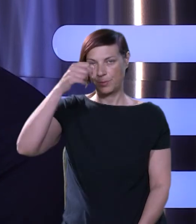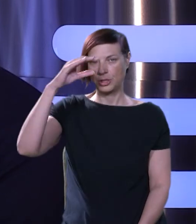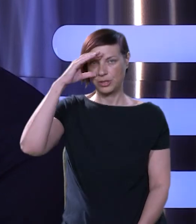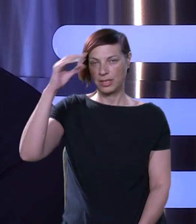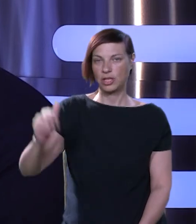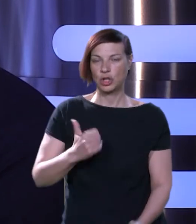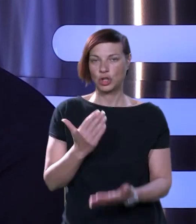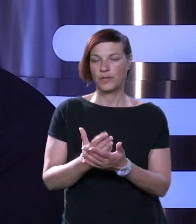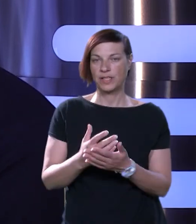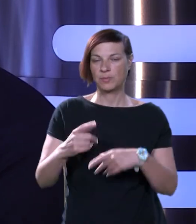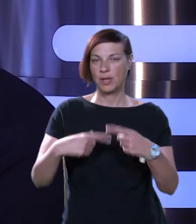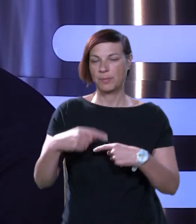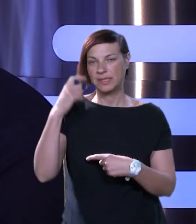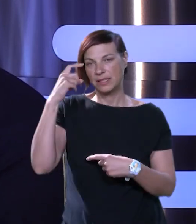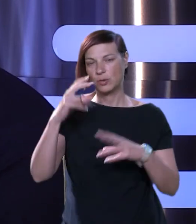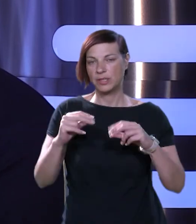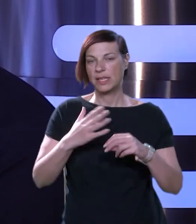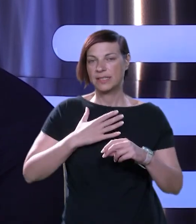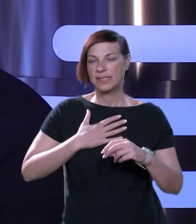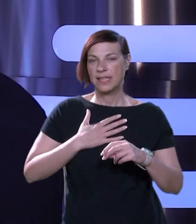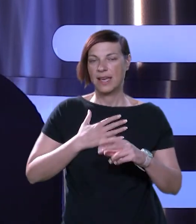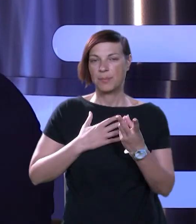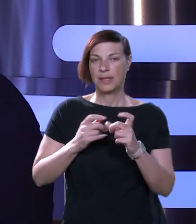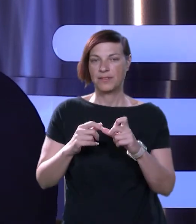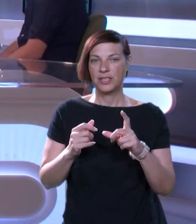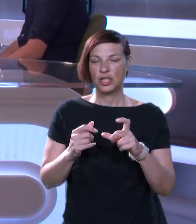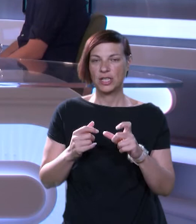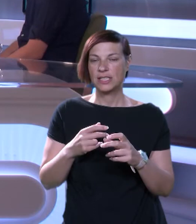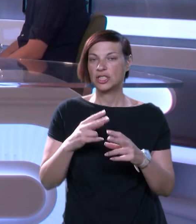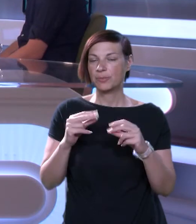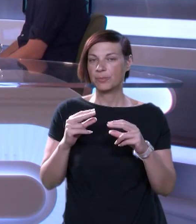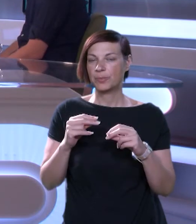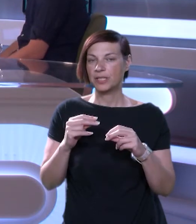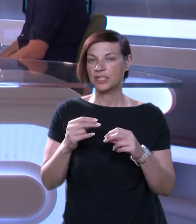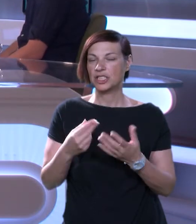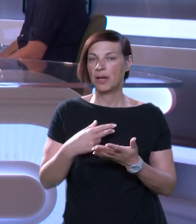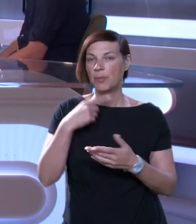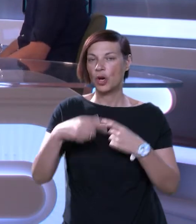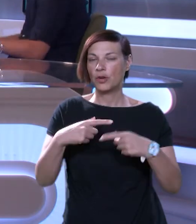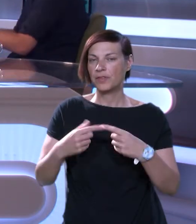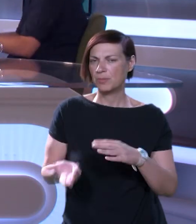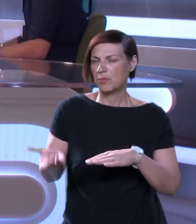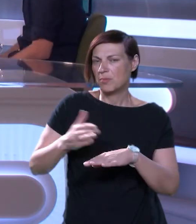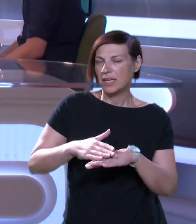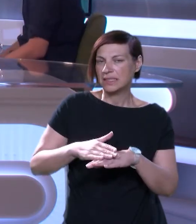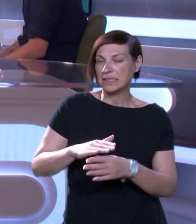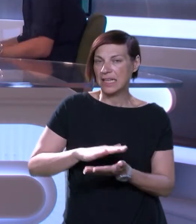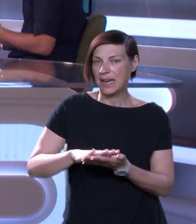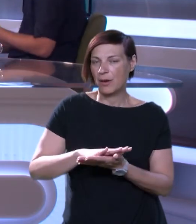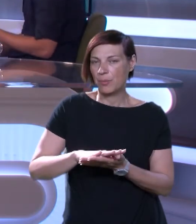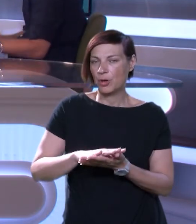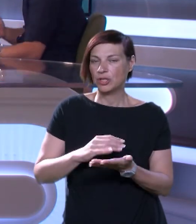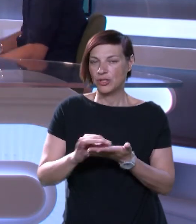Poštovani gledatelji, još uvijek smo u emisiji Kulturni razgovor, s nama je dalje Nina Violić i pričamo o filmu Baci se na pod, koji je Nina ujedno